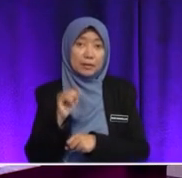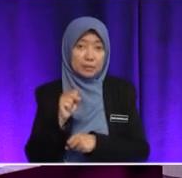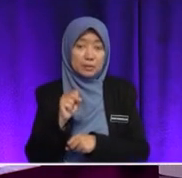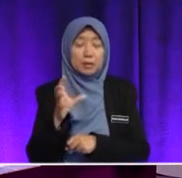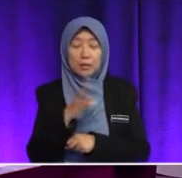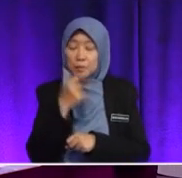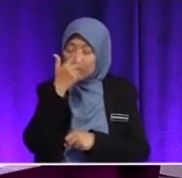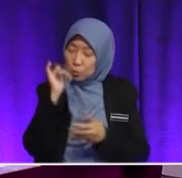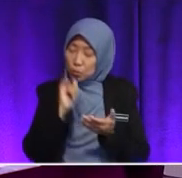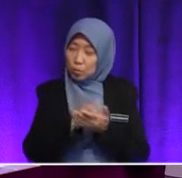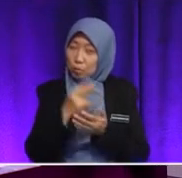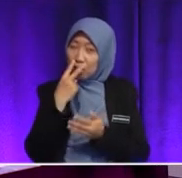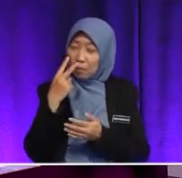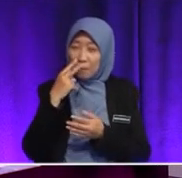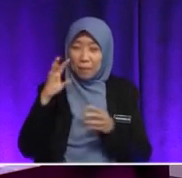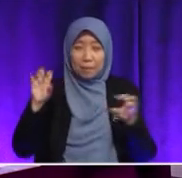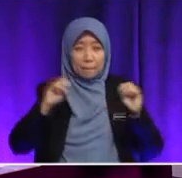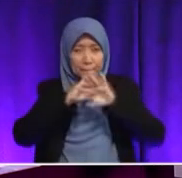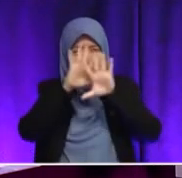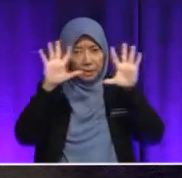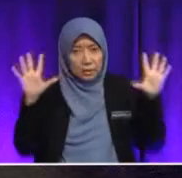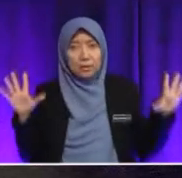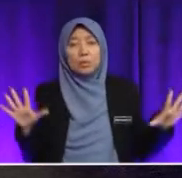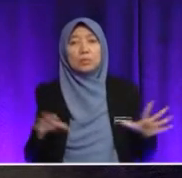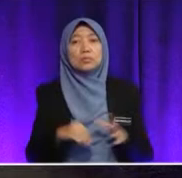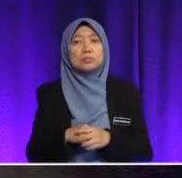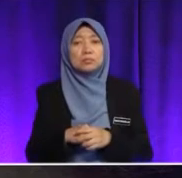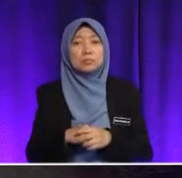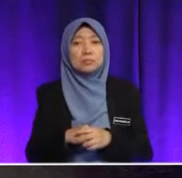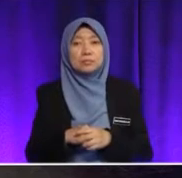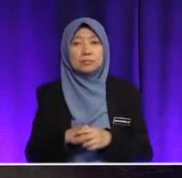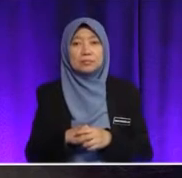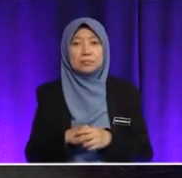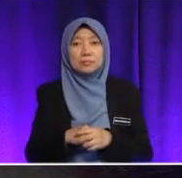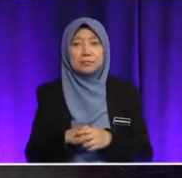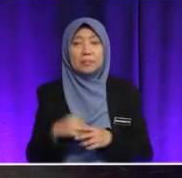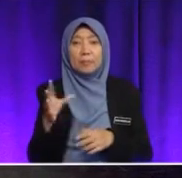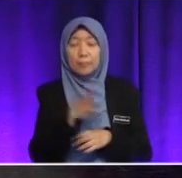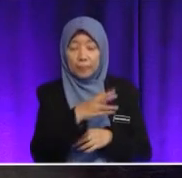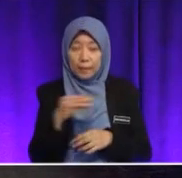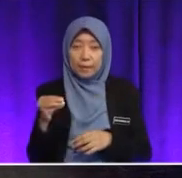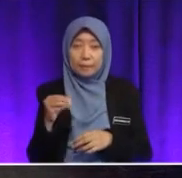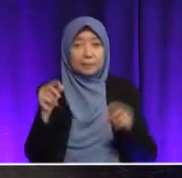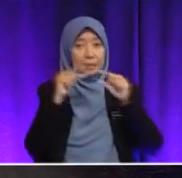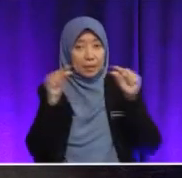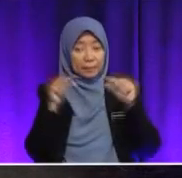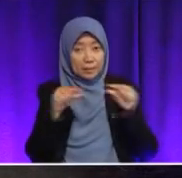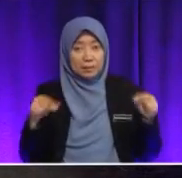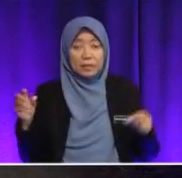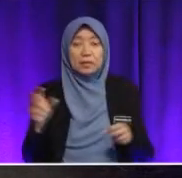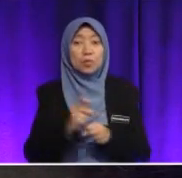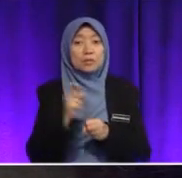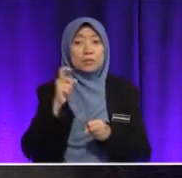kalau kita tengok semua tuh your gila Hahaha yo to yo dan lapisan oksida nih yang